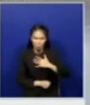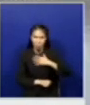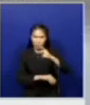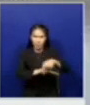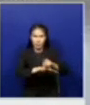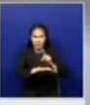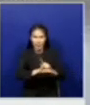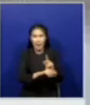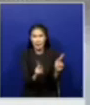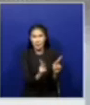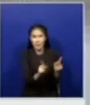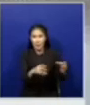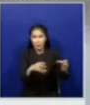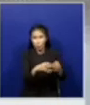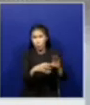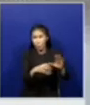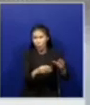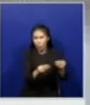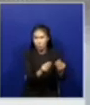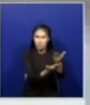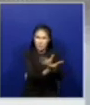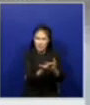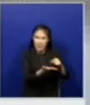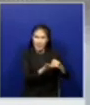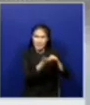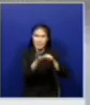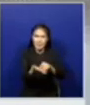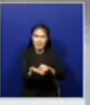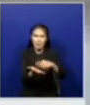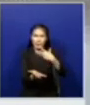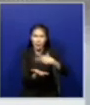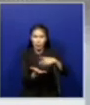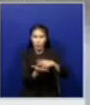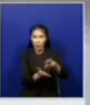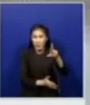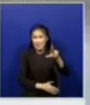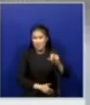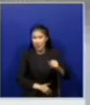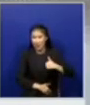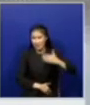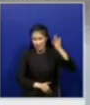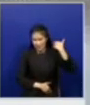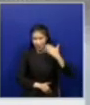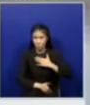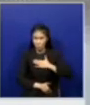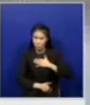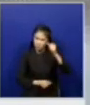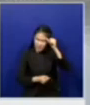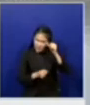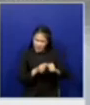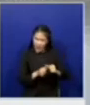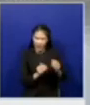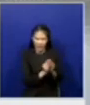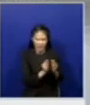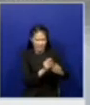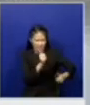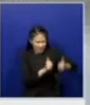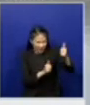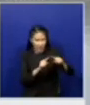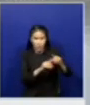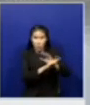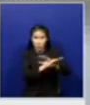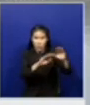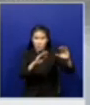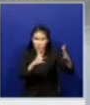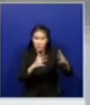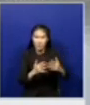กรรมการวิสามัญเสนอรายงานต่อสภาในเรื่องนี้เองดังนั้นข้อกล่าวหาว่ารัฐ